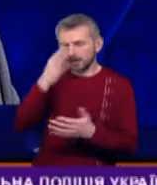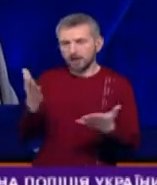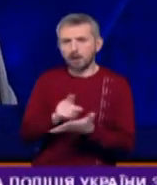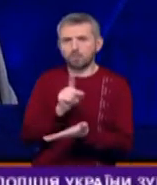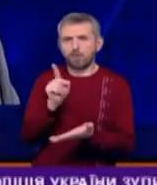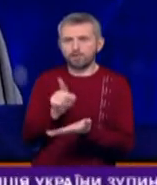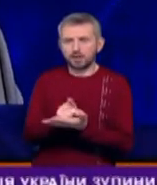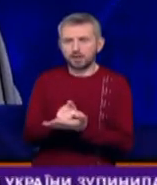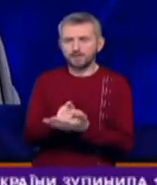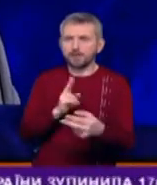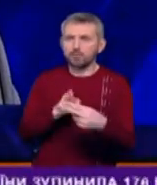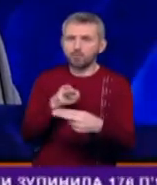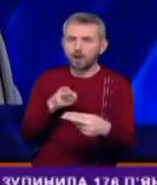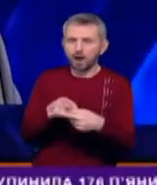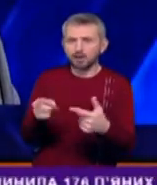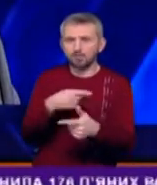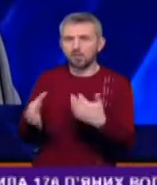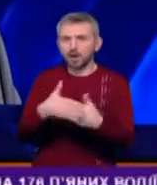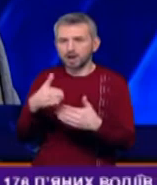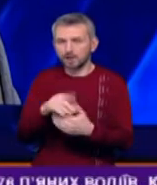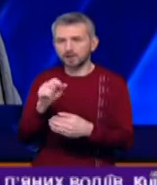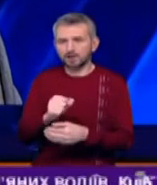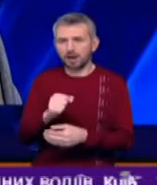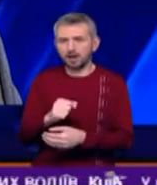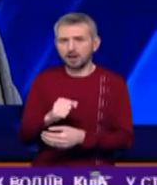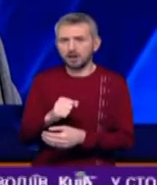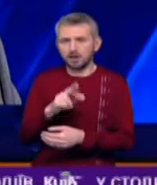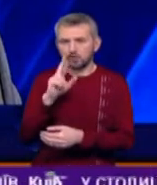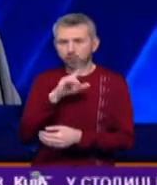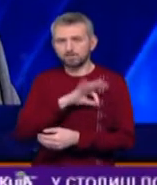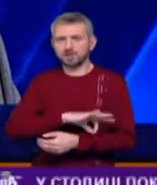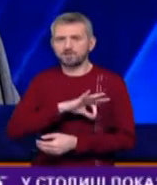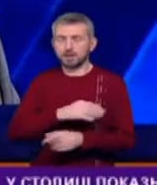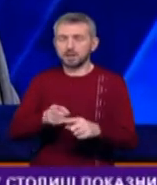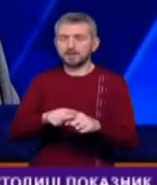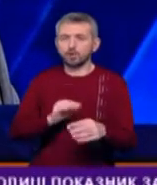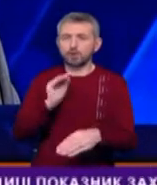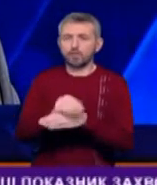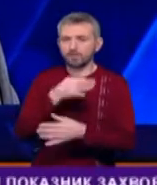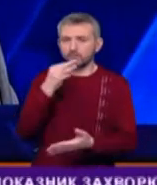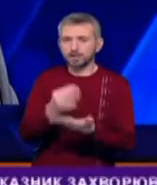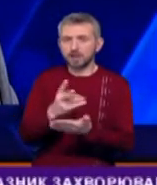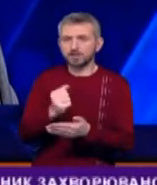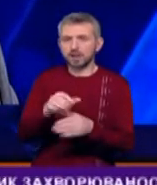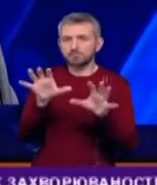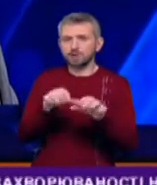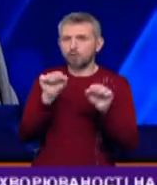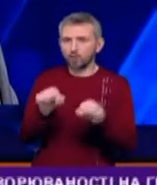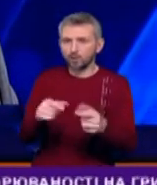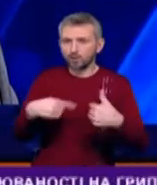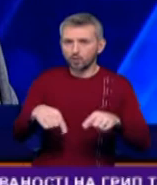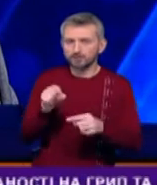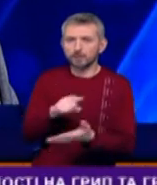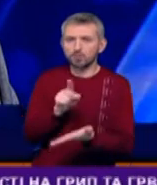повинна запобігати або карати за зловживання. І це теж додаткова відповідальність на правоохоронні органи, що вони повинні бути